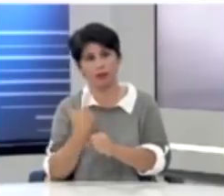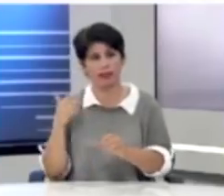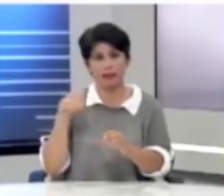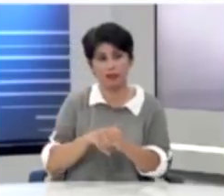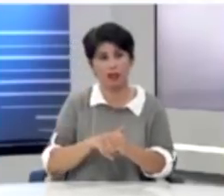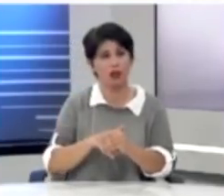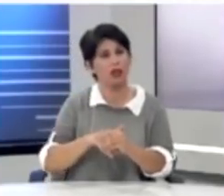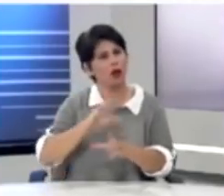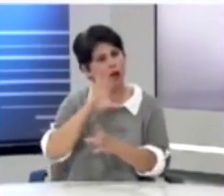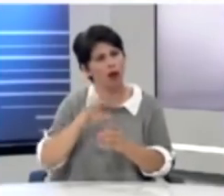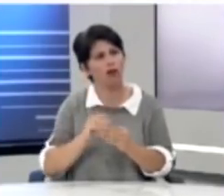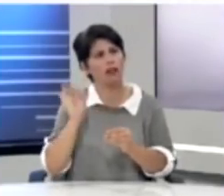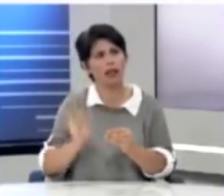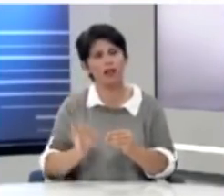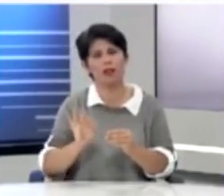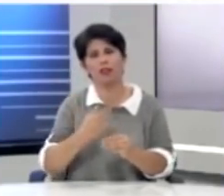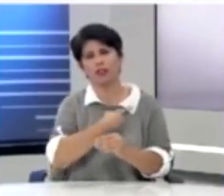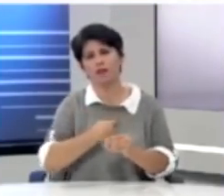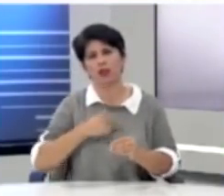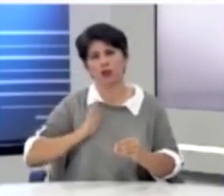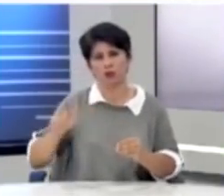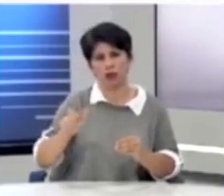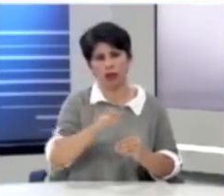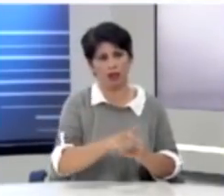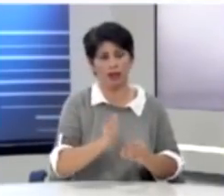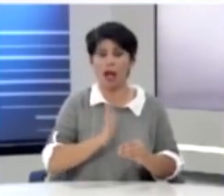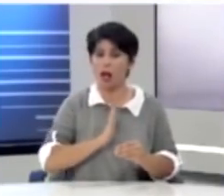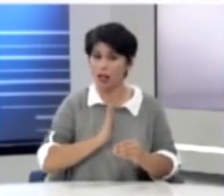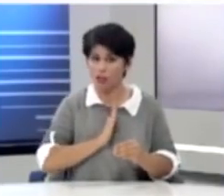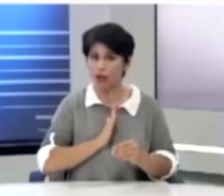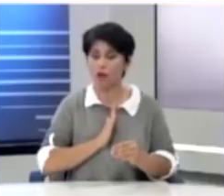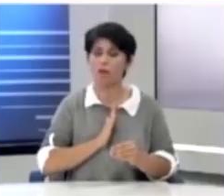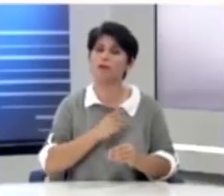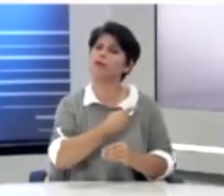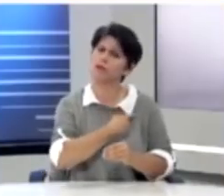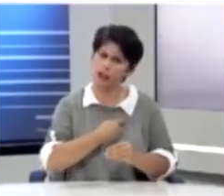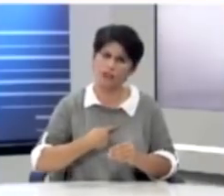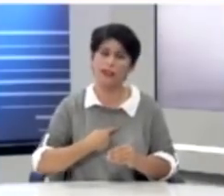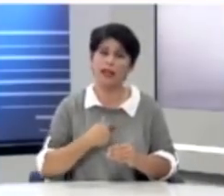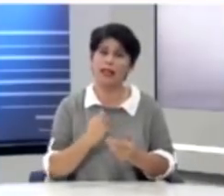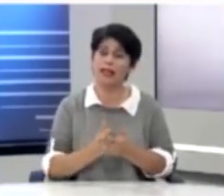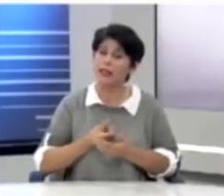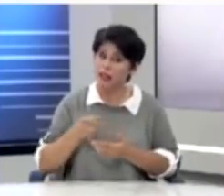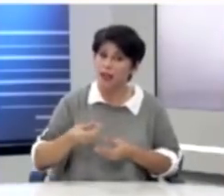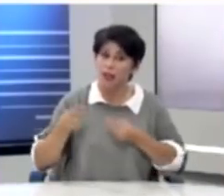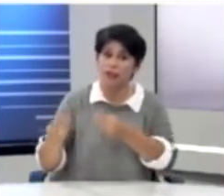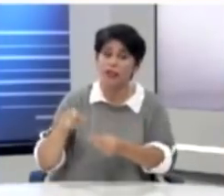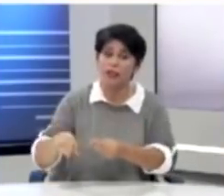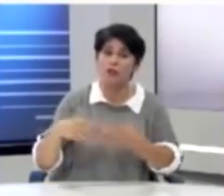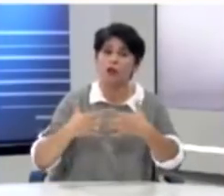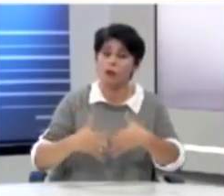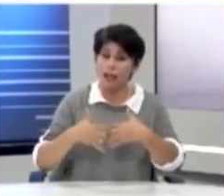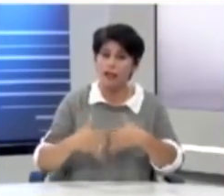συμμετοχή μέσα κάθε είδους διευθυντικού στελέχους, ανθρώπων της εργοδοσίας, και δίνεται σε αυτό το